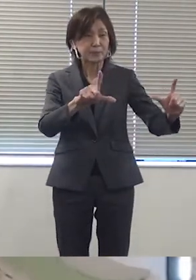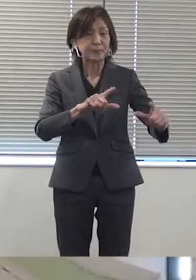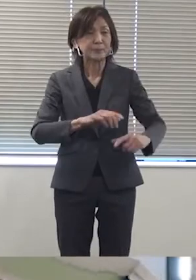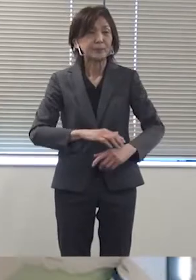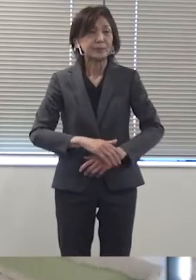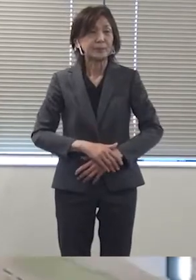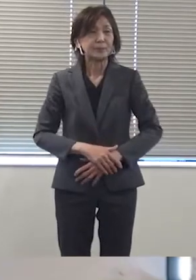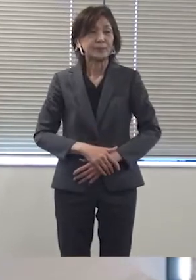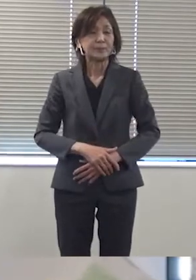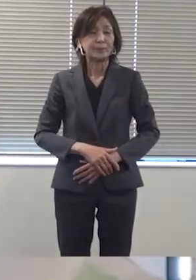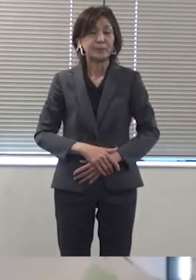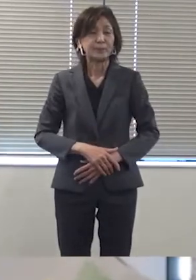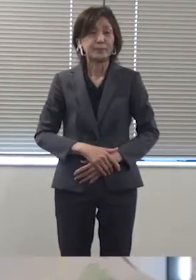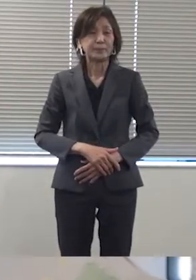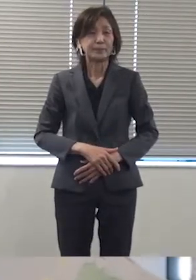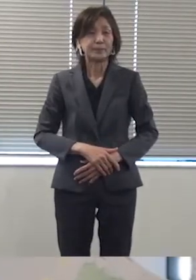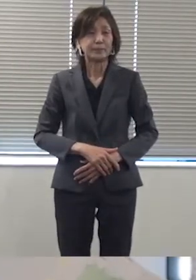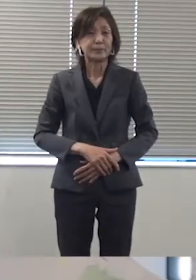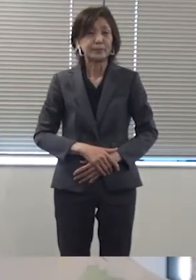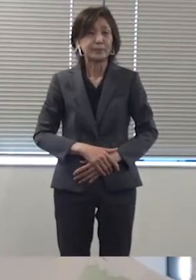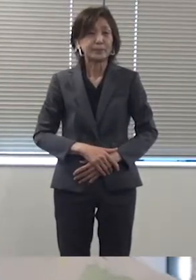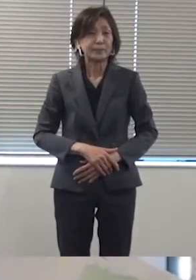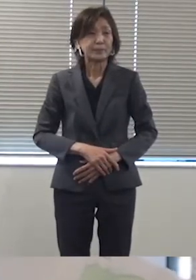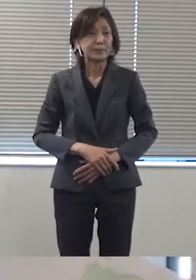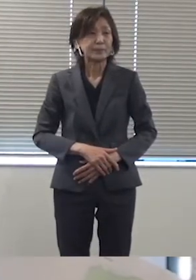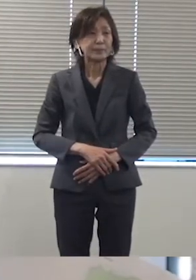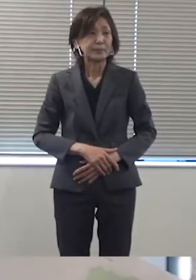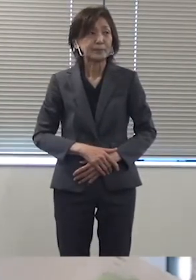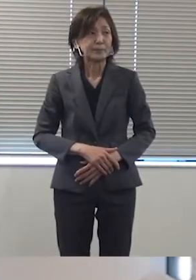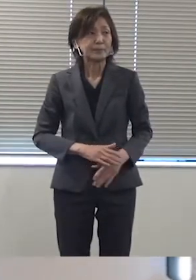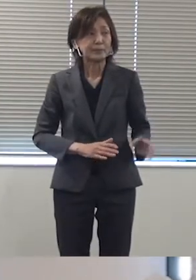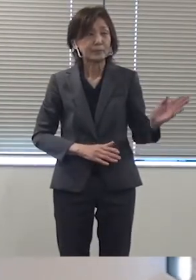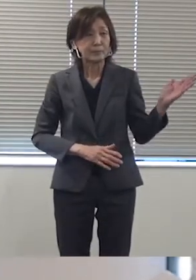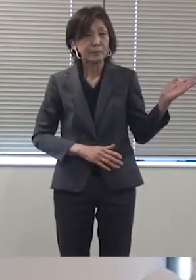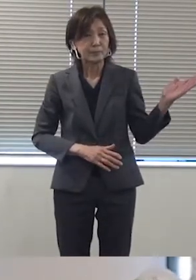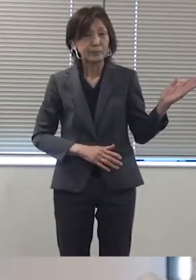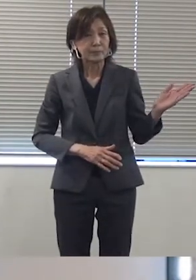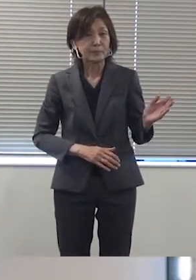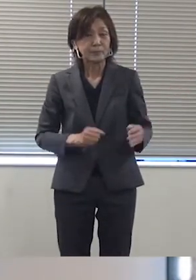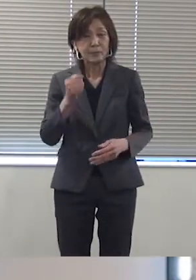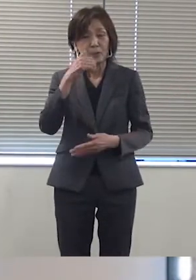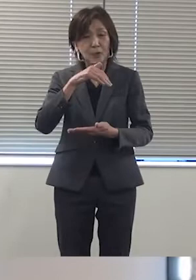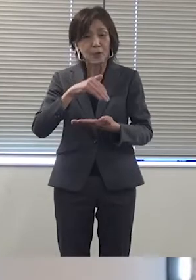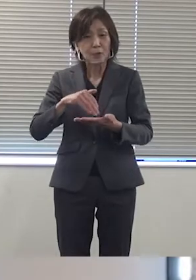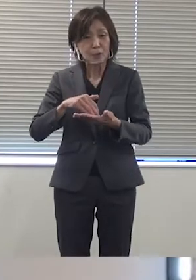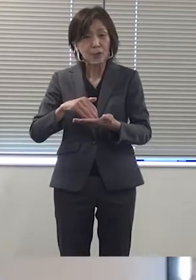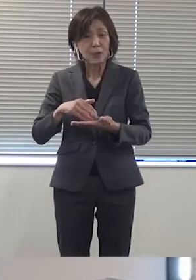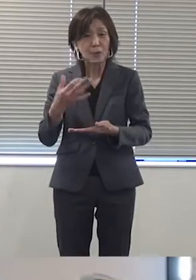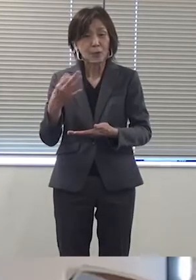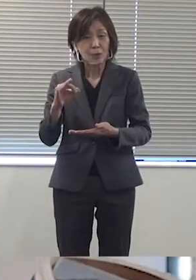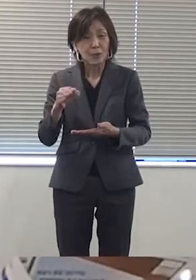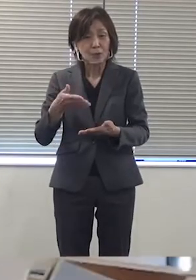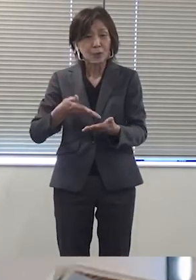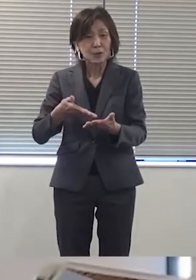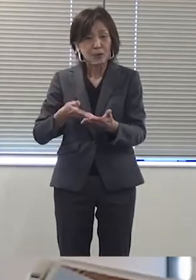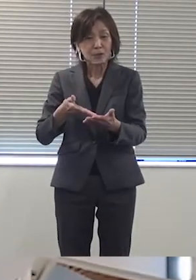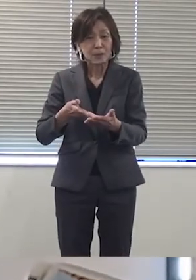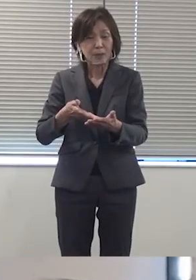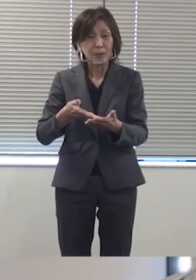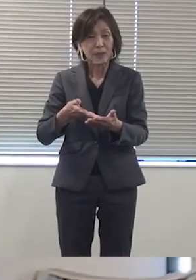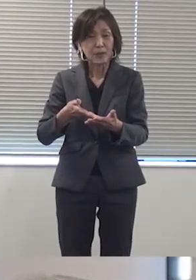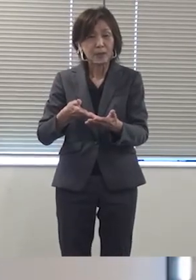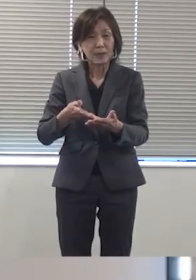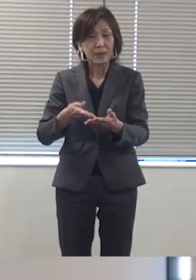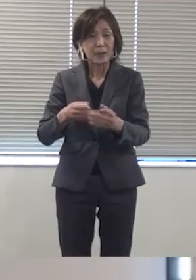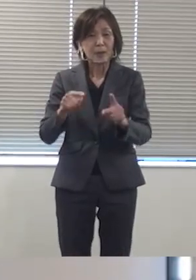ね、予算の資料のちょっと説明を飛ばしたんですが、44ページに、過去の推移、過去予